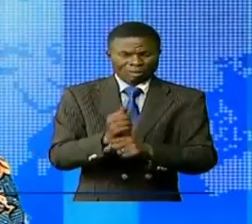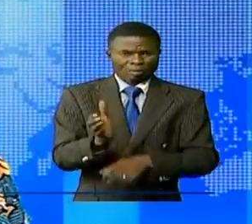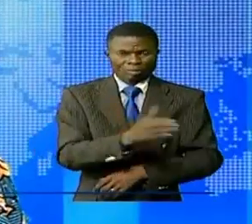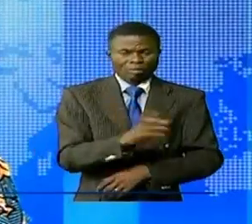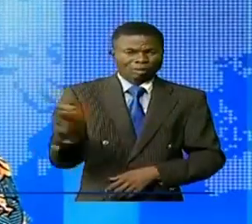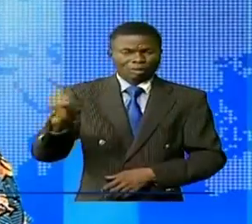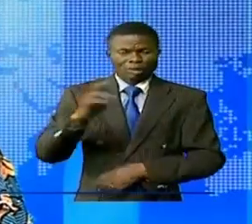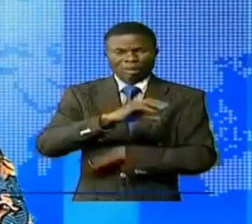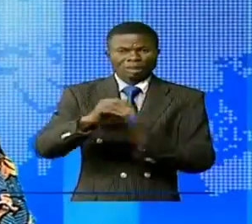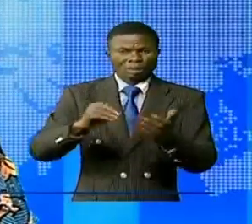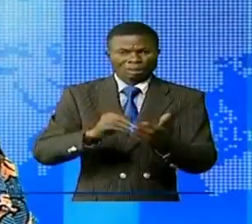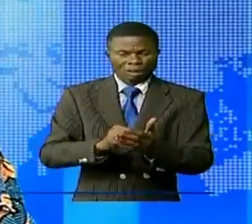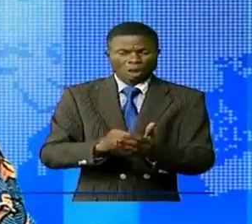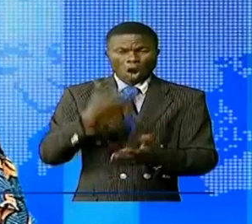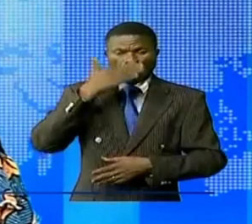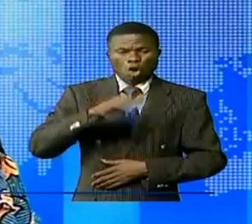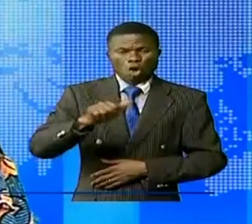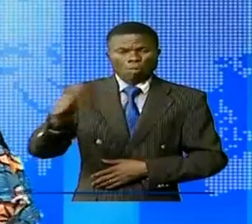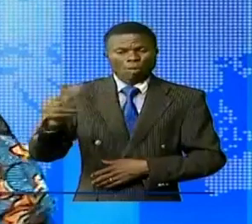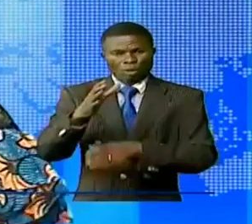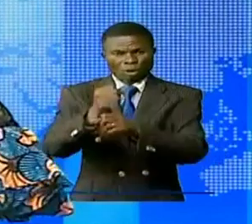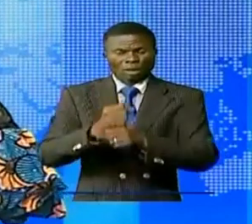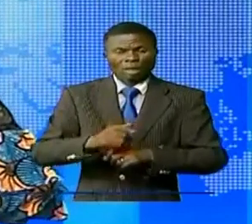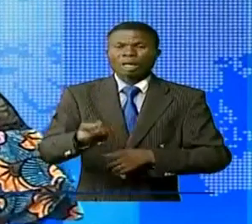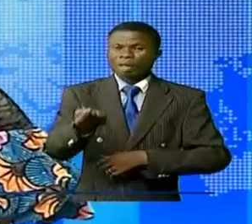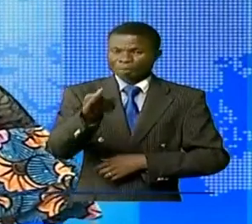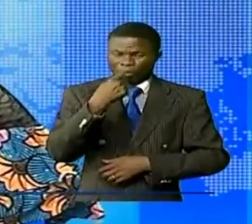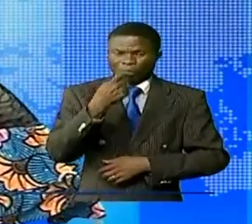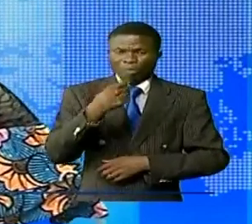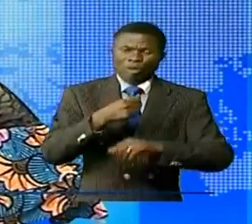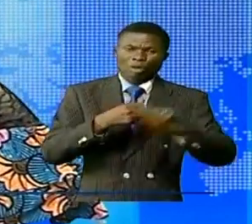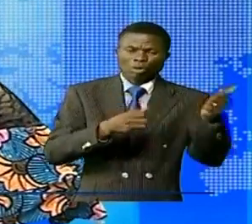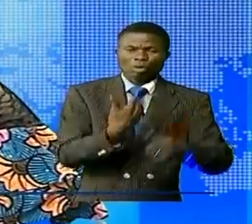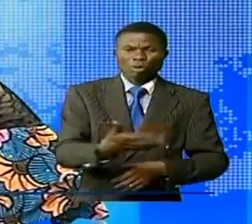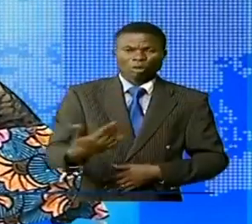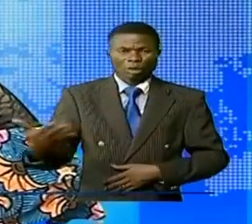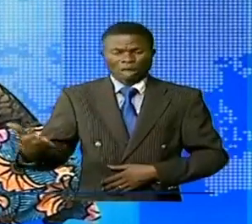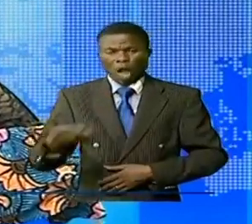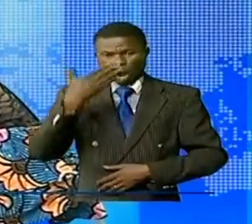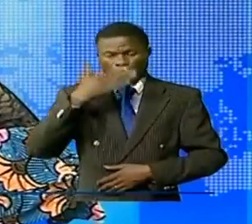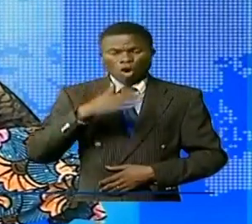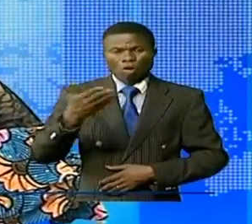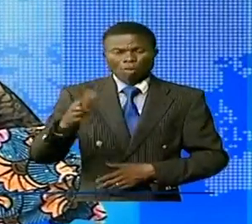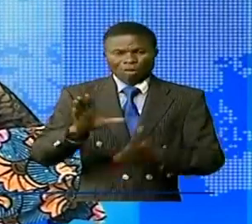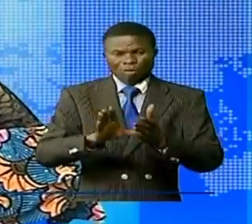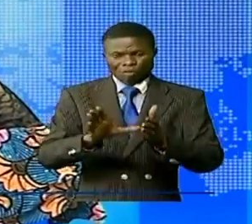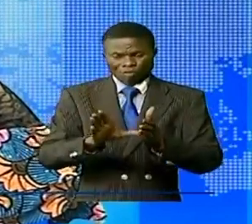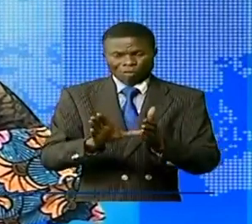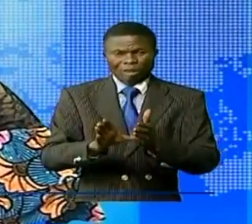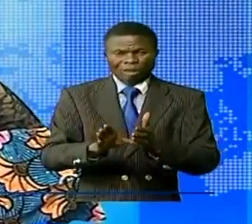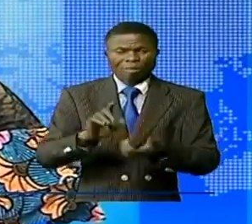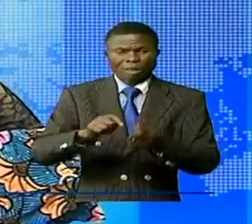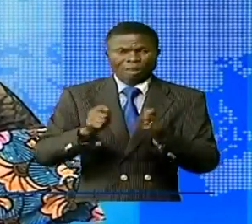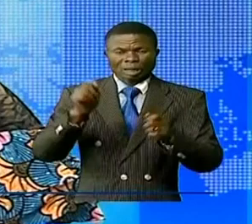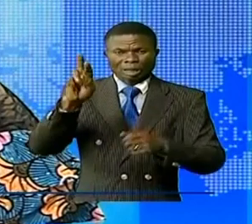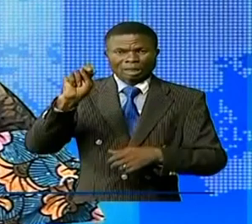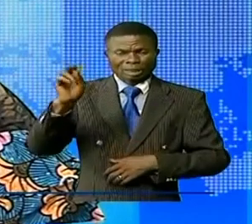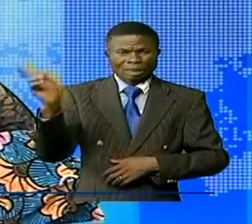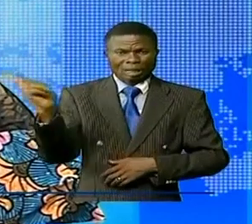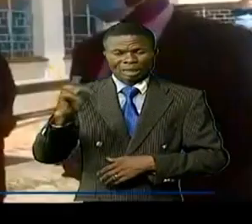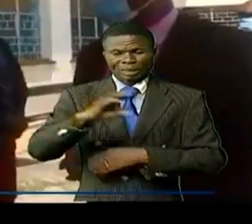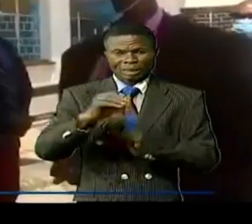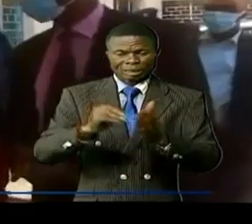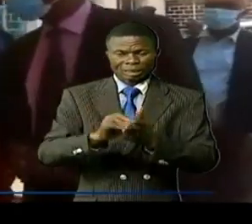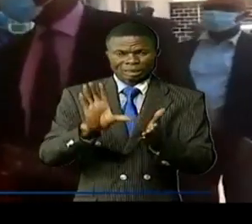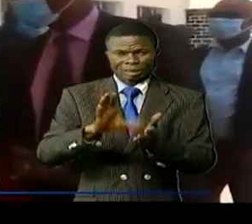central, quelques hôpitaux ont bénéficié des médicaments et d'autres matériels médicaux. C'est un reportage signé RTNC Kasaï central. Le